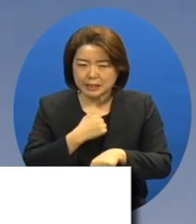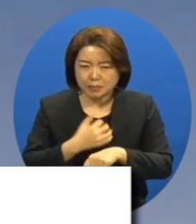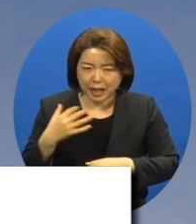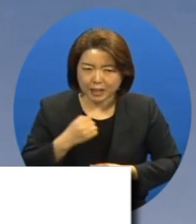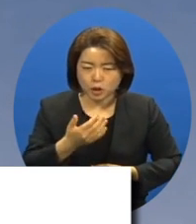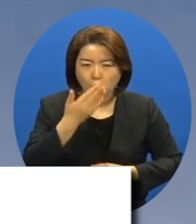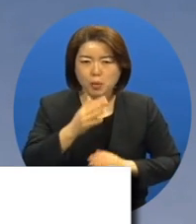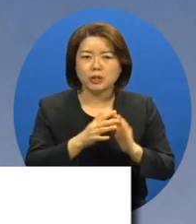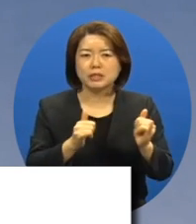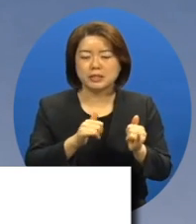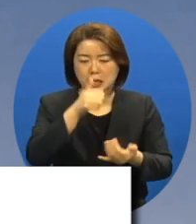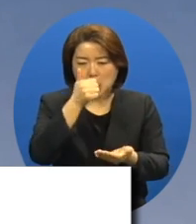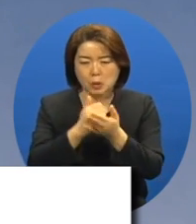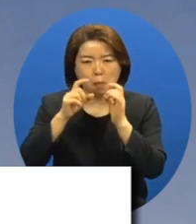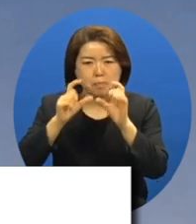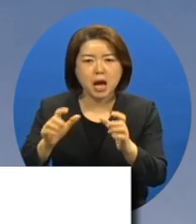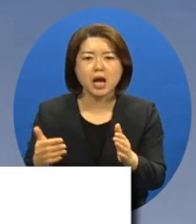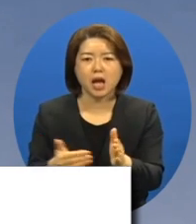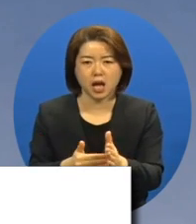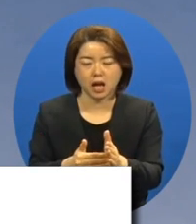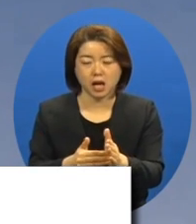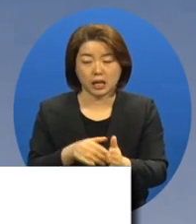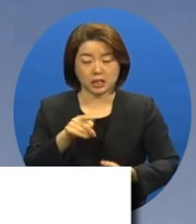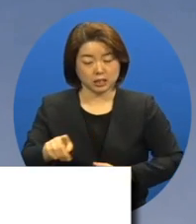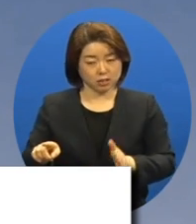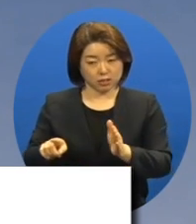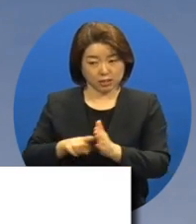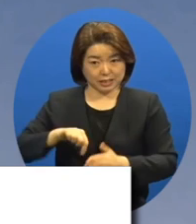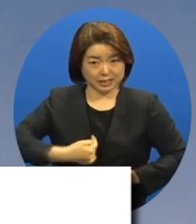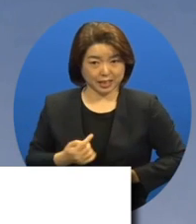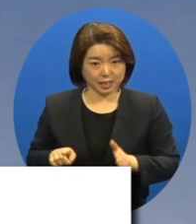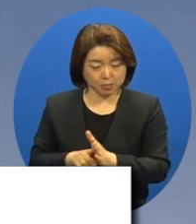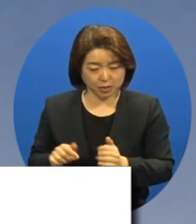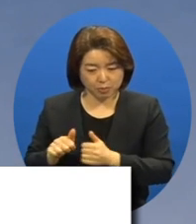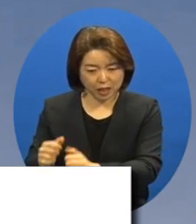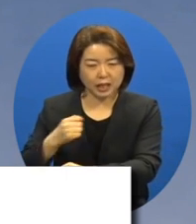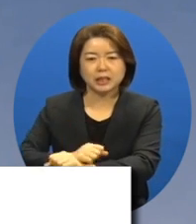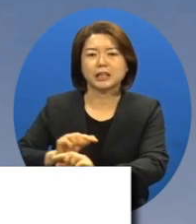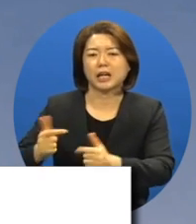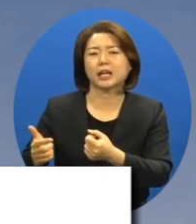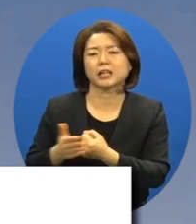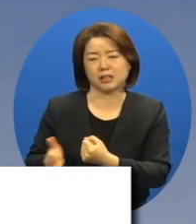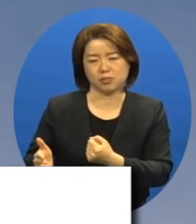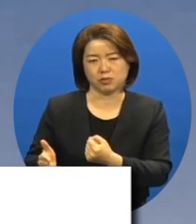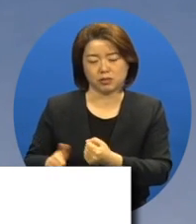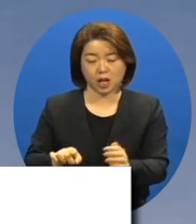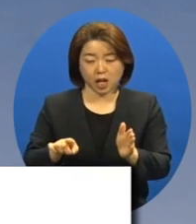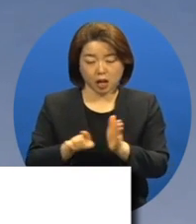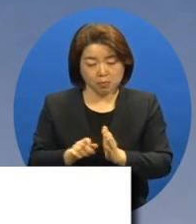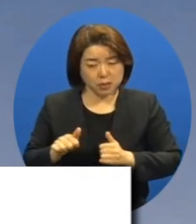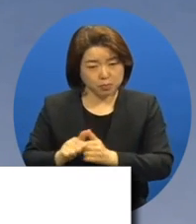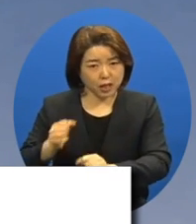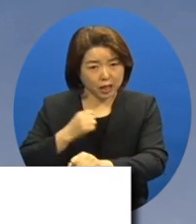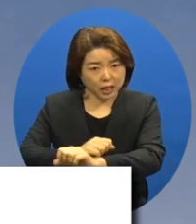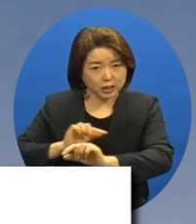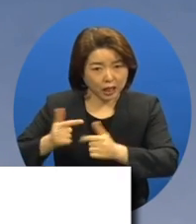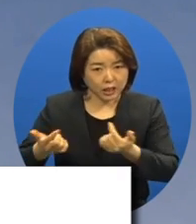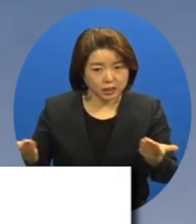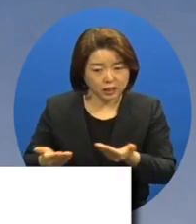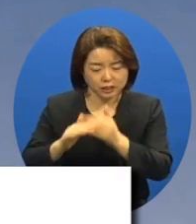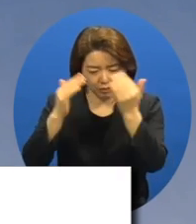되었나니 있는 믿음을 따라 하지 아니 하였기 때문이라 믿음을 따라 하지 아니하는 것은 다